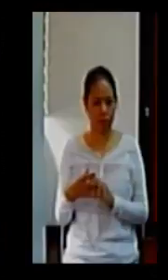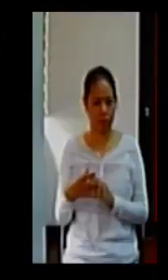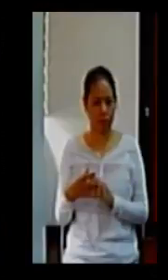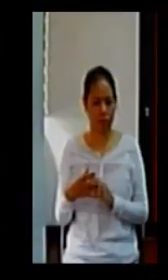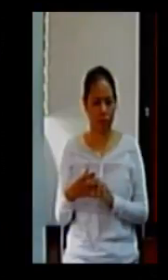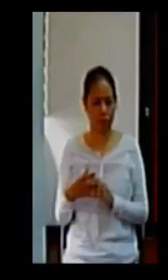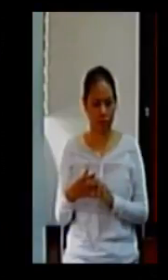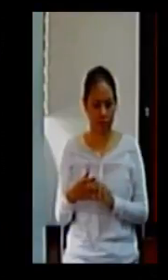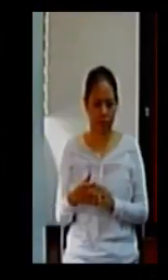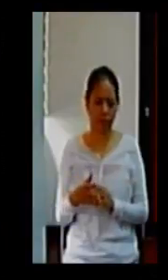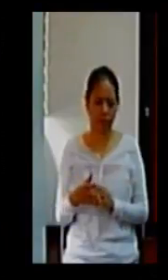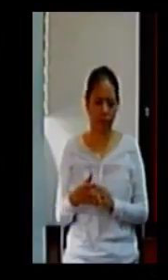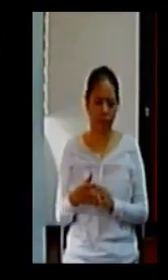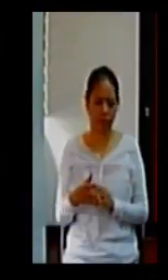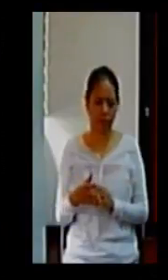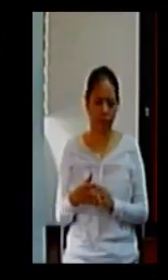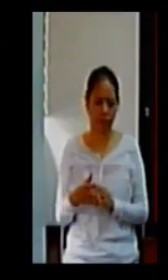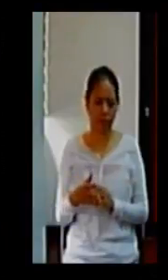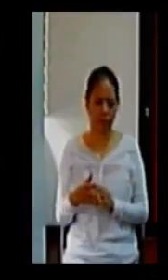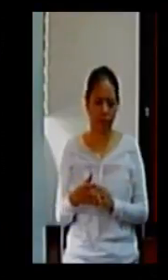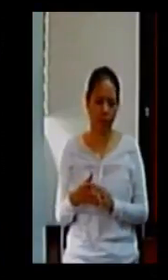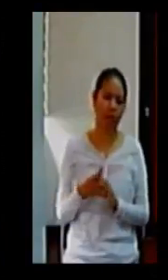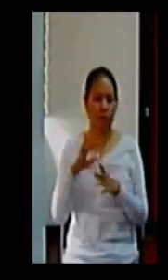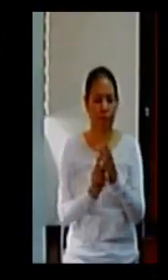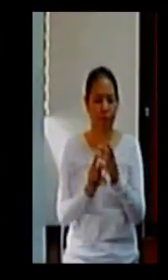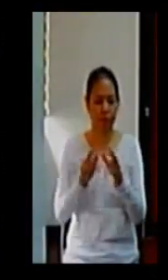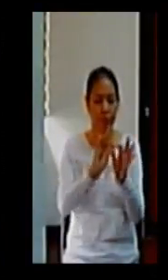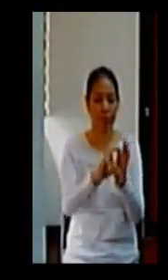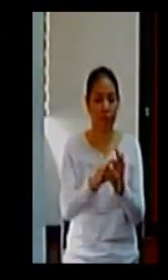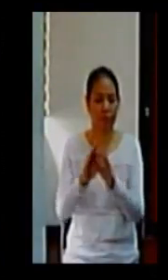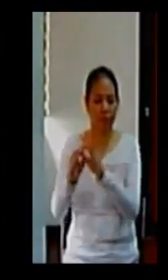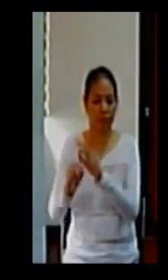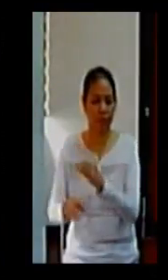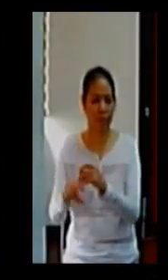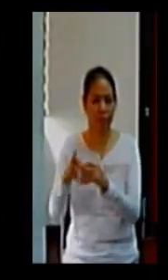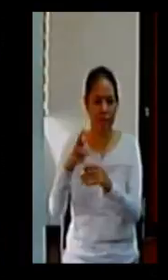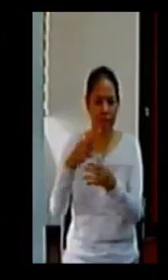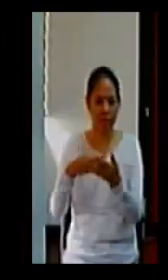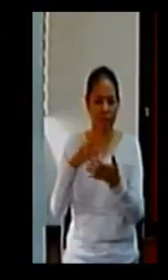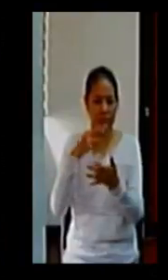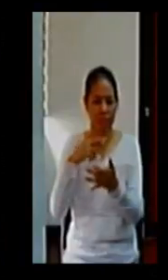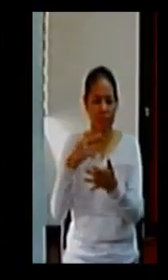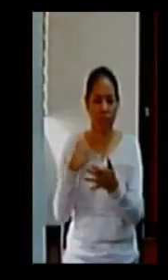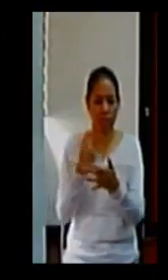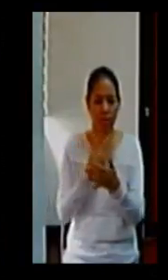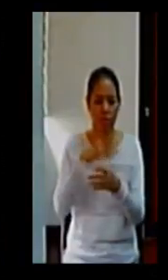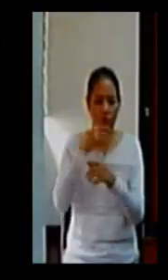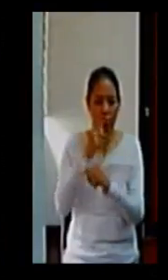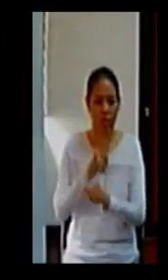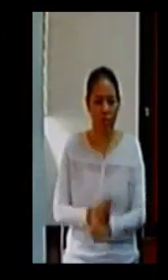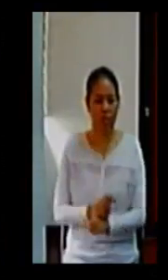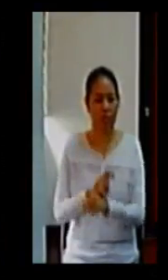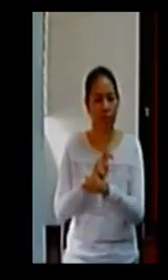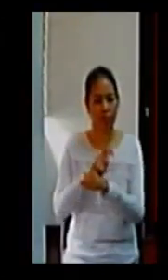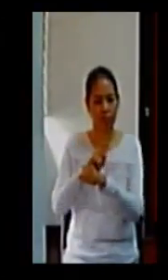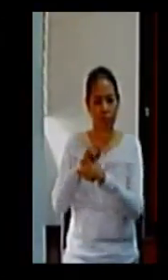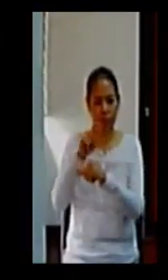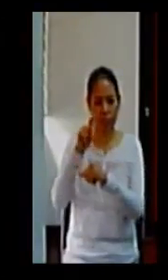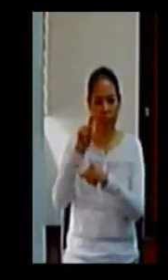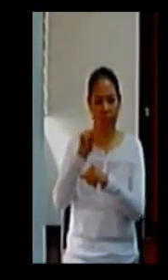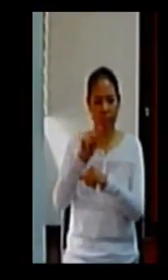Ang pangunahing tinatanim namin sa aming palayan ay ang aming traditional na palay na tinatawag naming